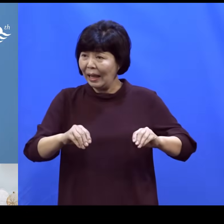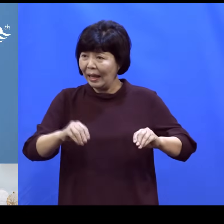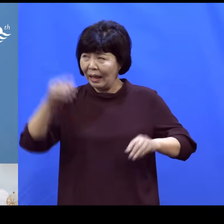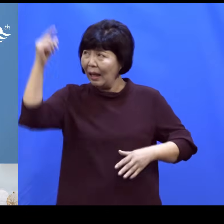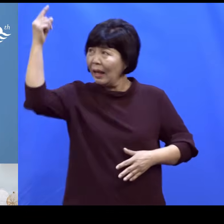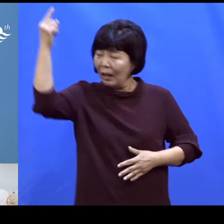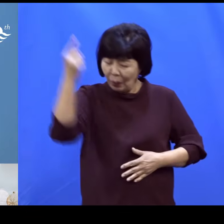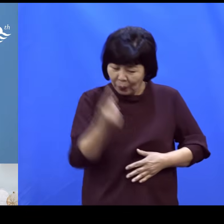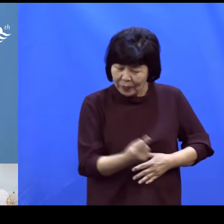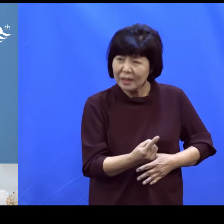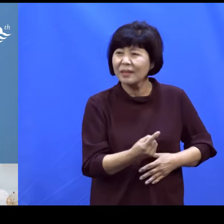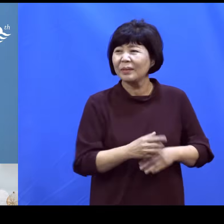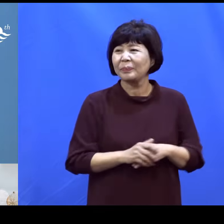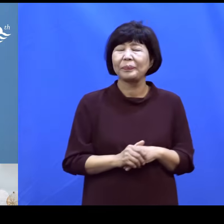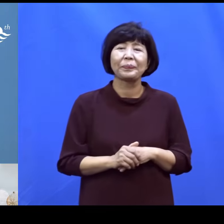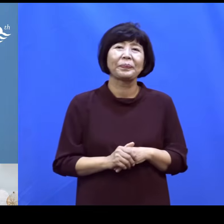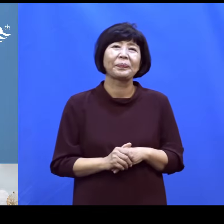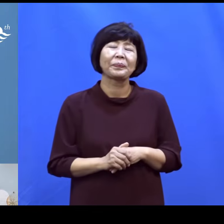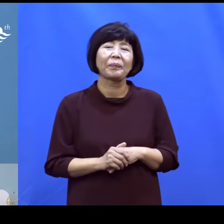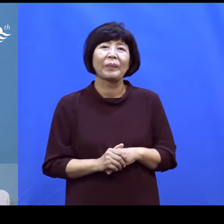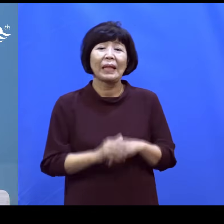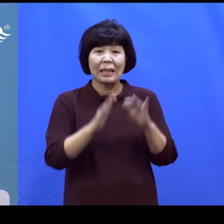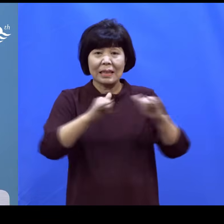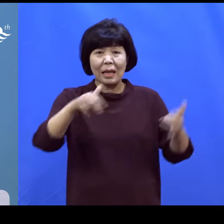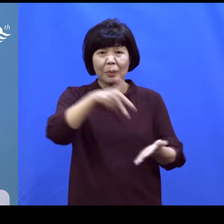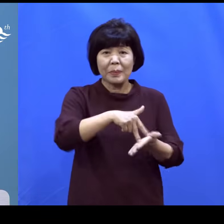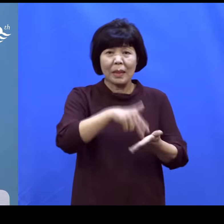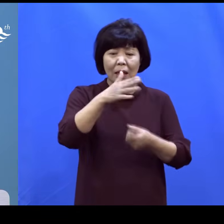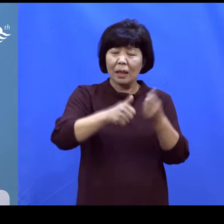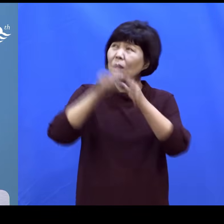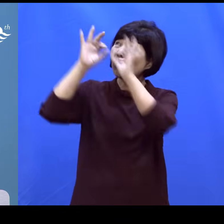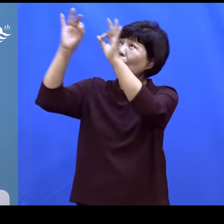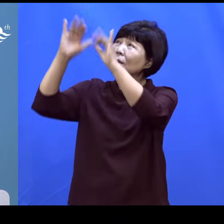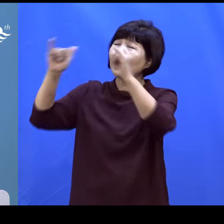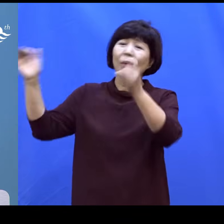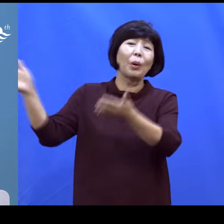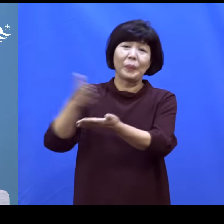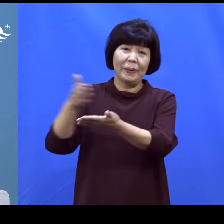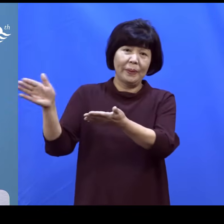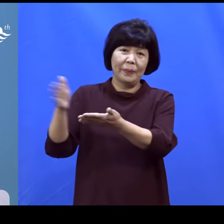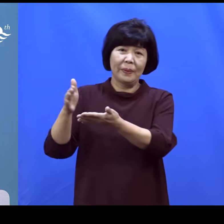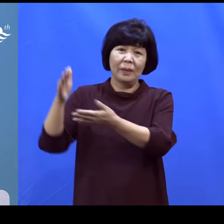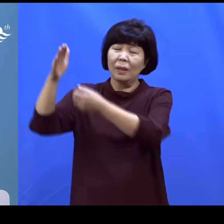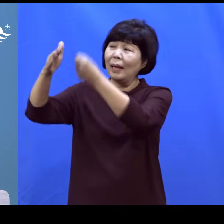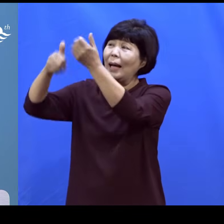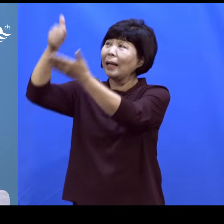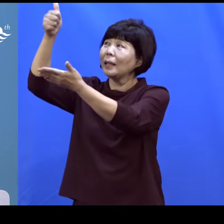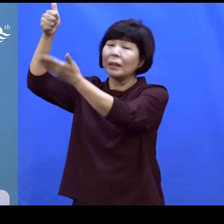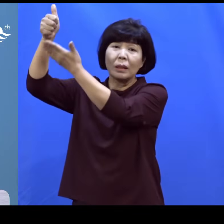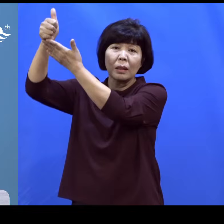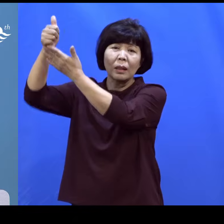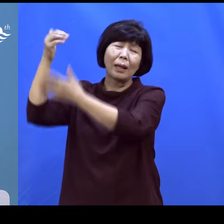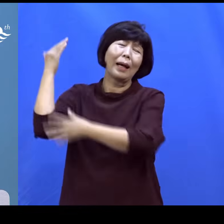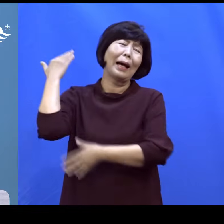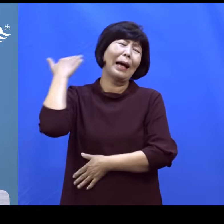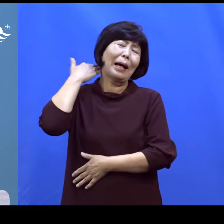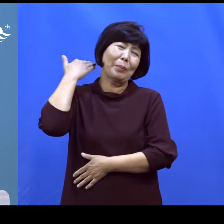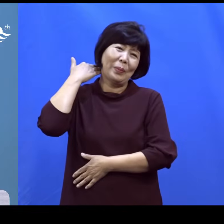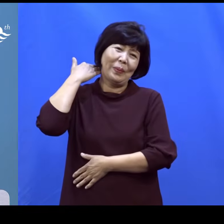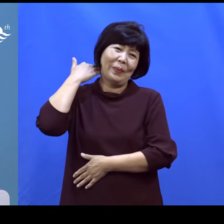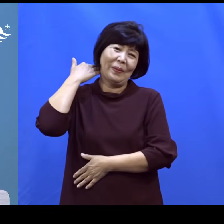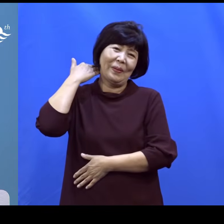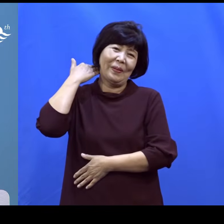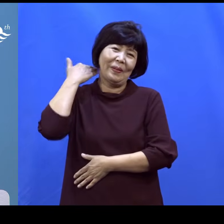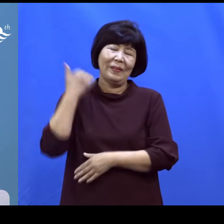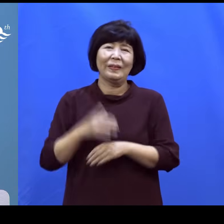역사 이래로 하나님을 본 사람은 없습니다. 본래 하나님을 본 사람이 없다. 하나님은 눈으로 볼 수 있는 분이 아니죠.